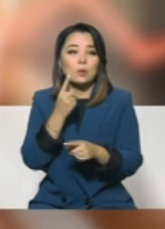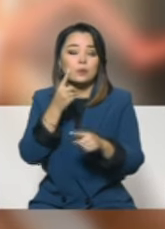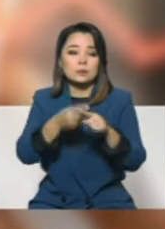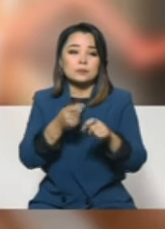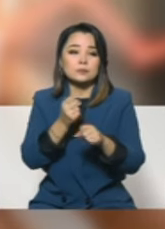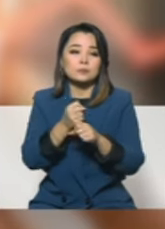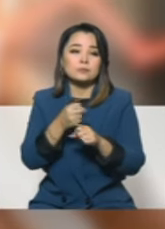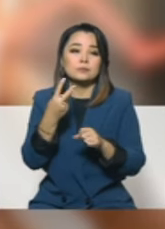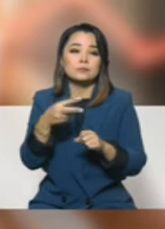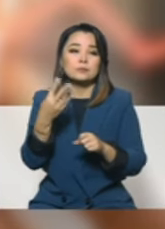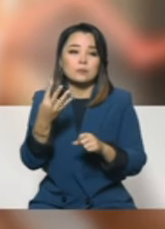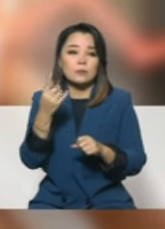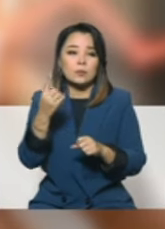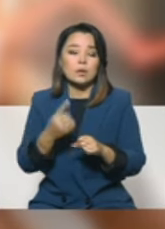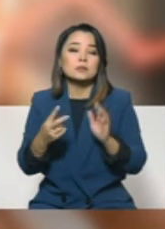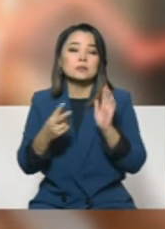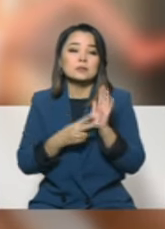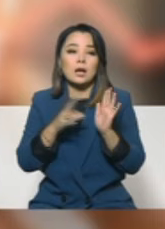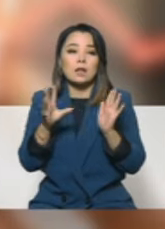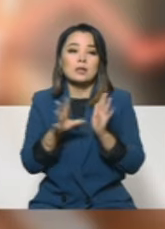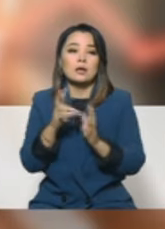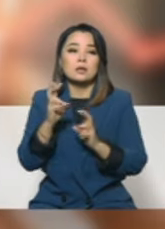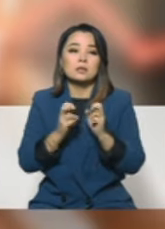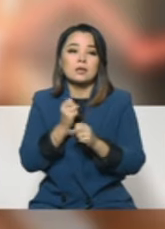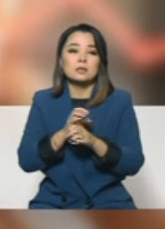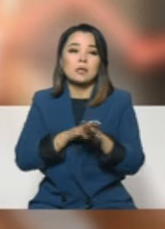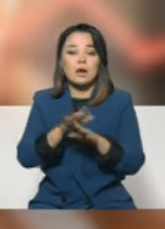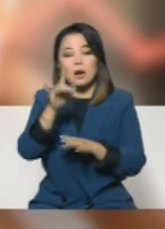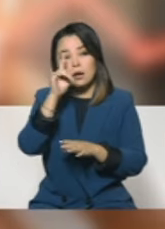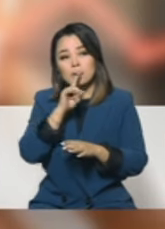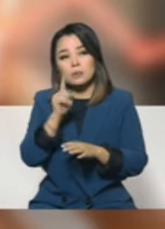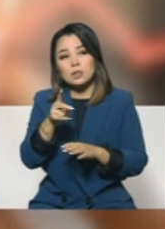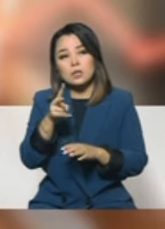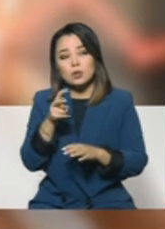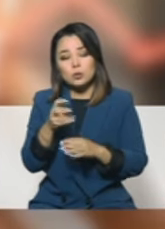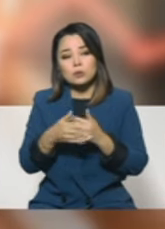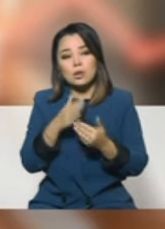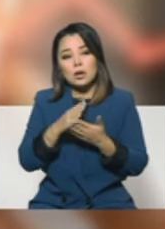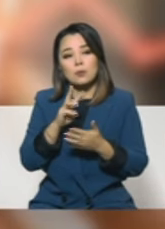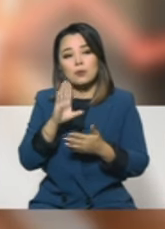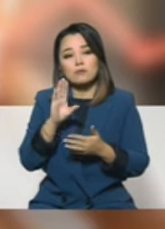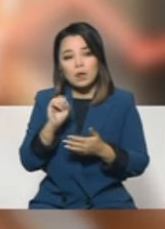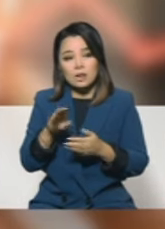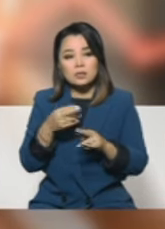реактор 24-7 күн электр энергиясын өндіреді. Қазақстан 1200 мегаваттық